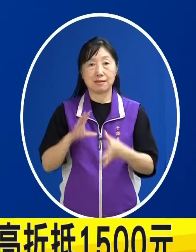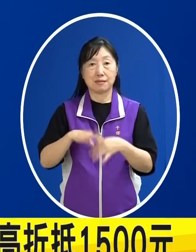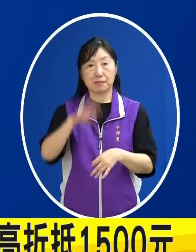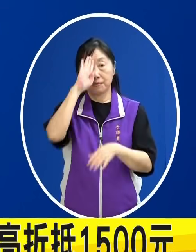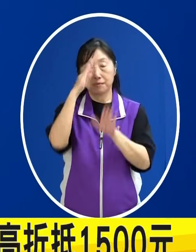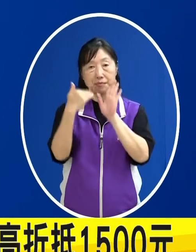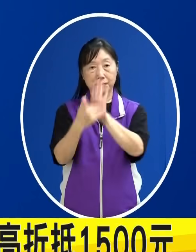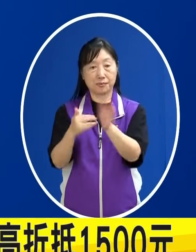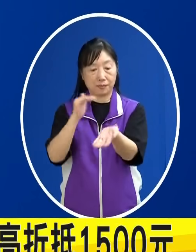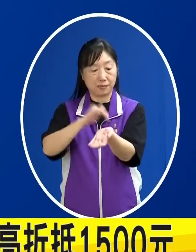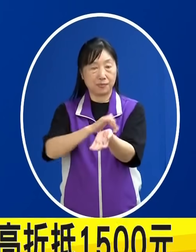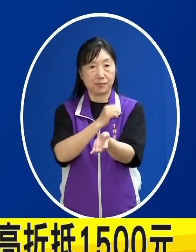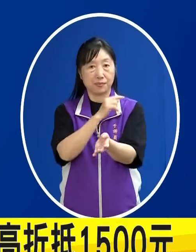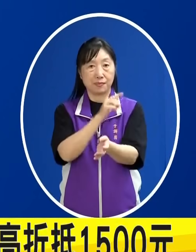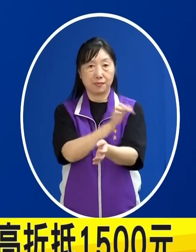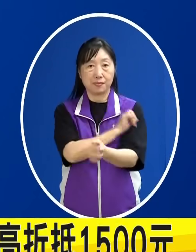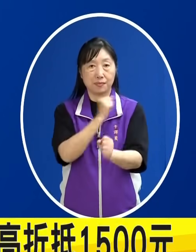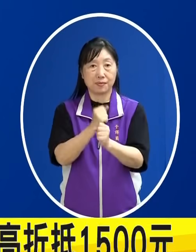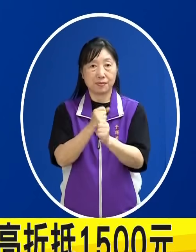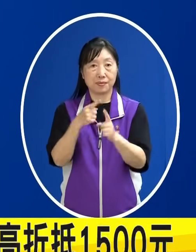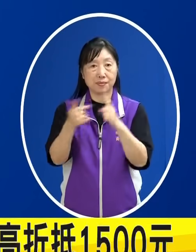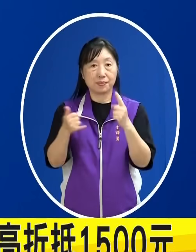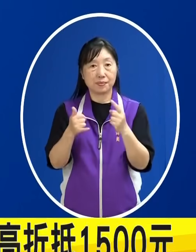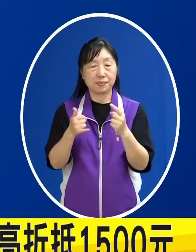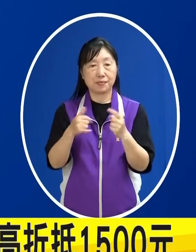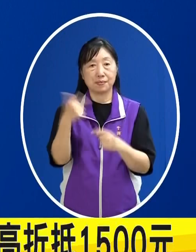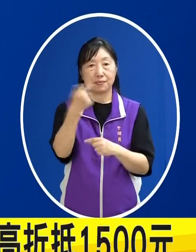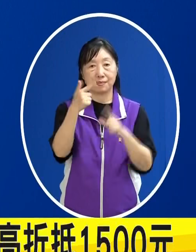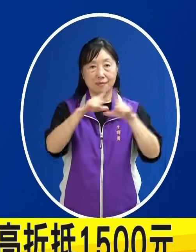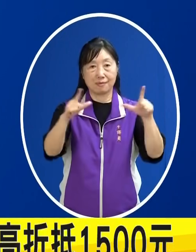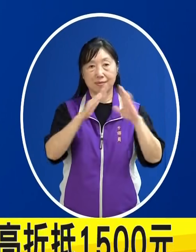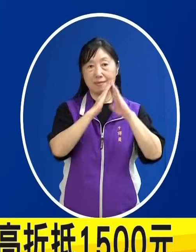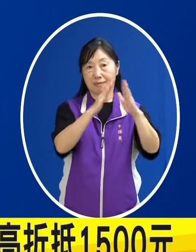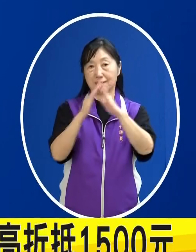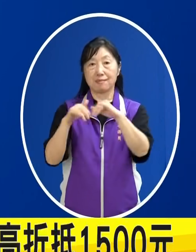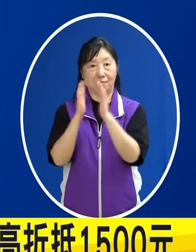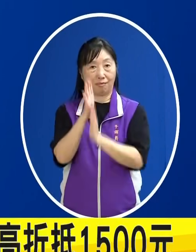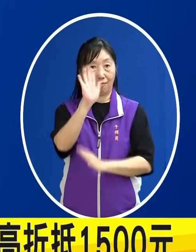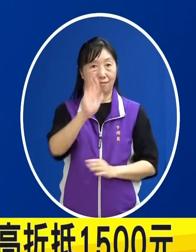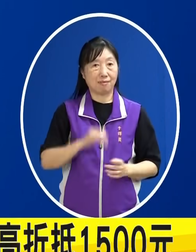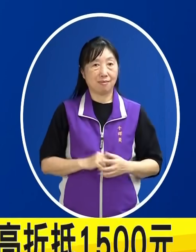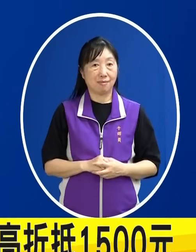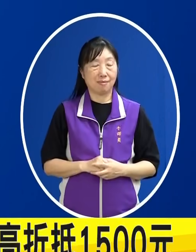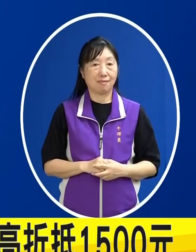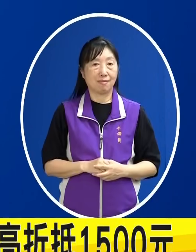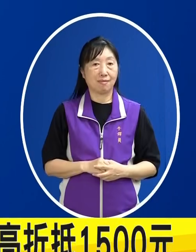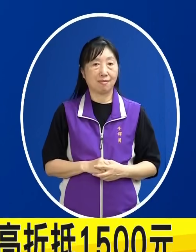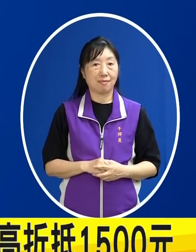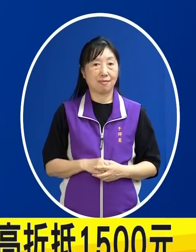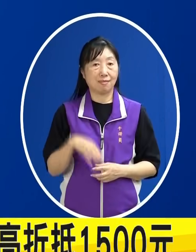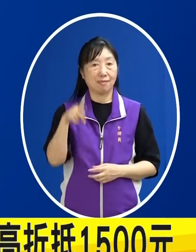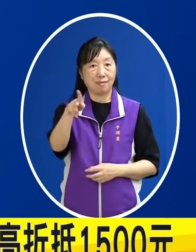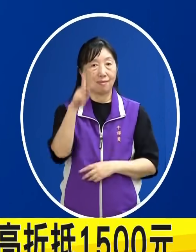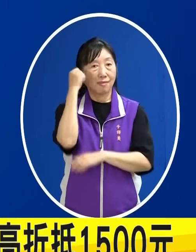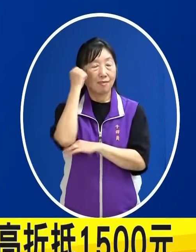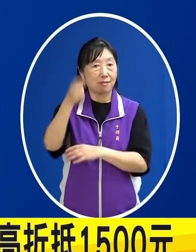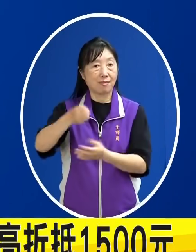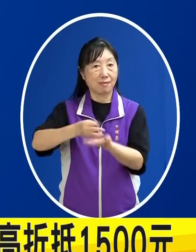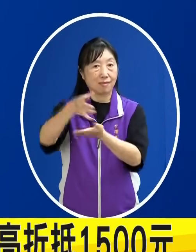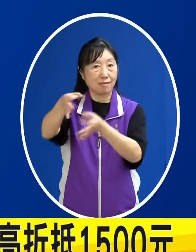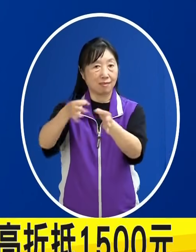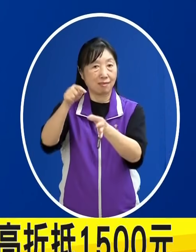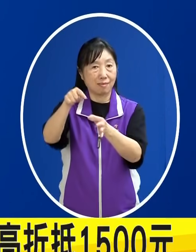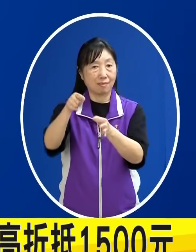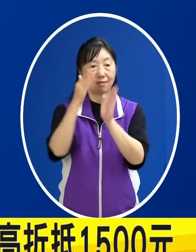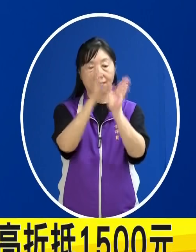在全国各地尤其是六都也都有，所以经向旅宿业者向县市